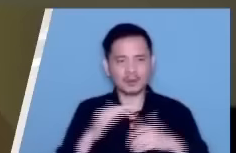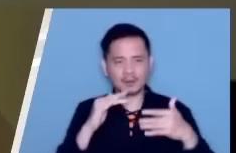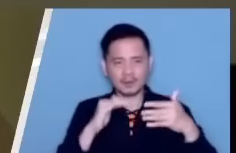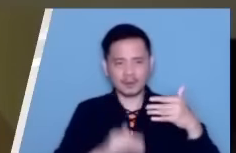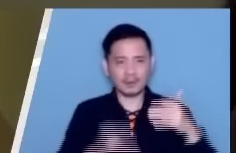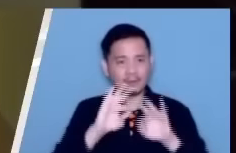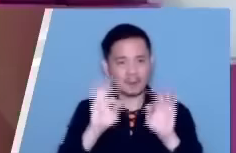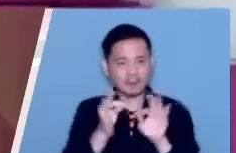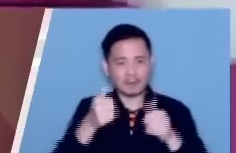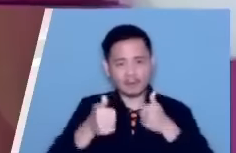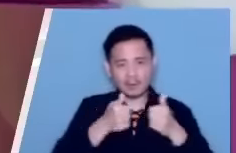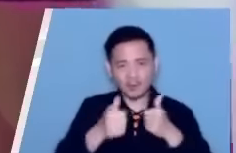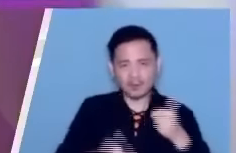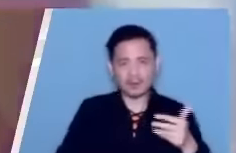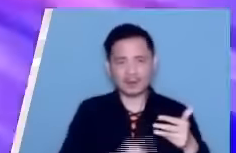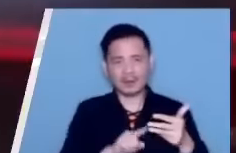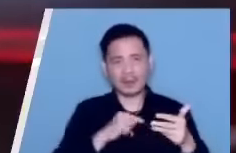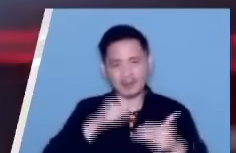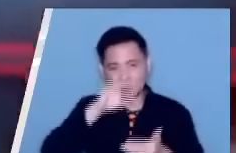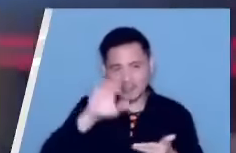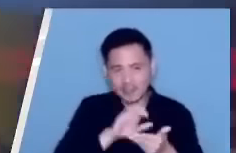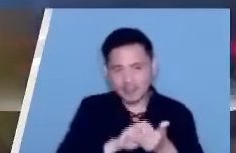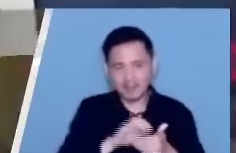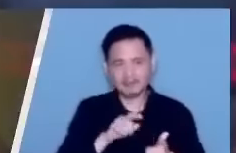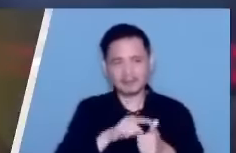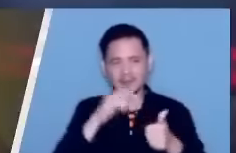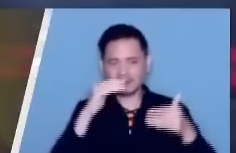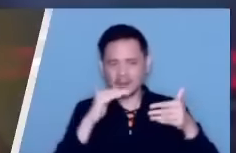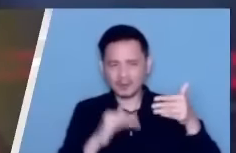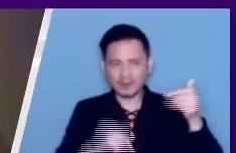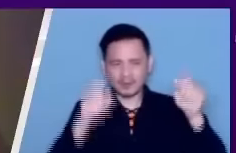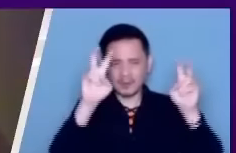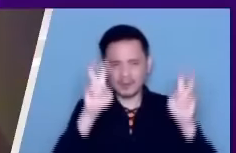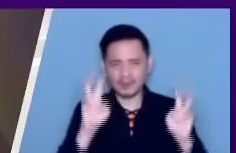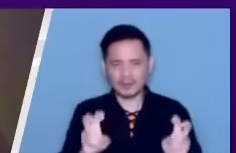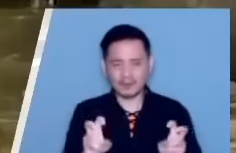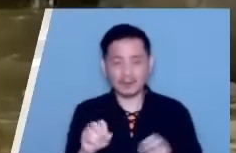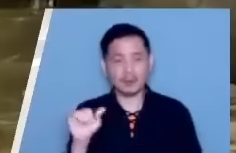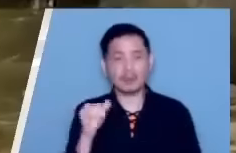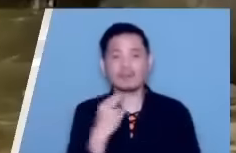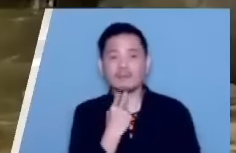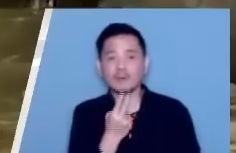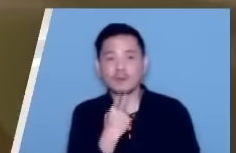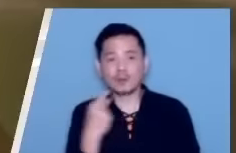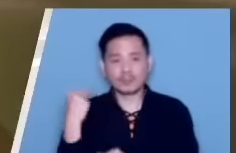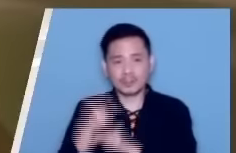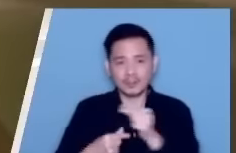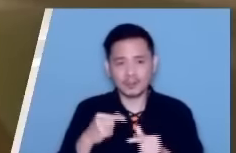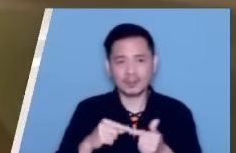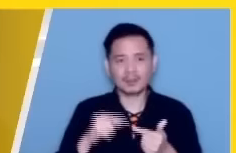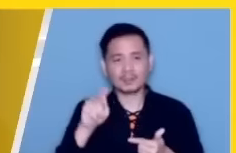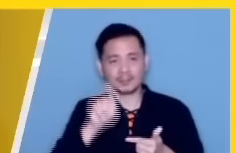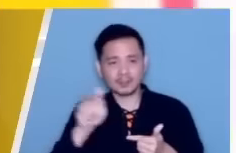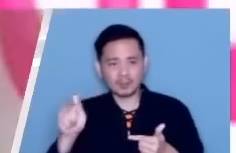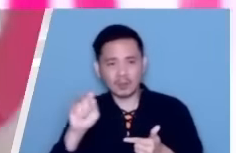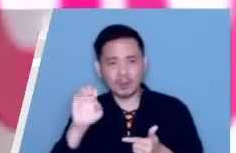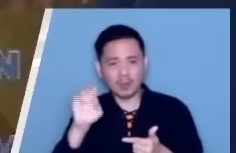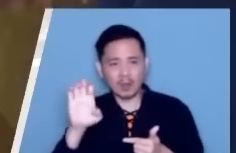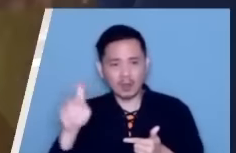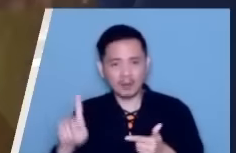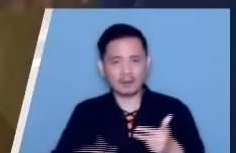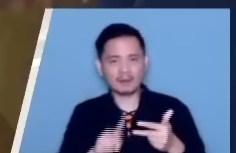pipito man na loto at Sarap ' ba pati na rin ng The Voice generations tiktok clock Biyahe ni Drew farm to table good